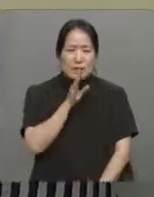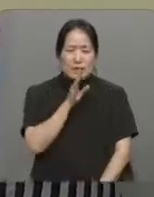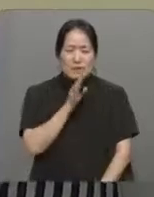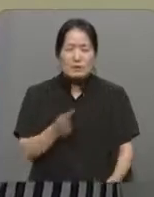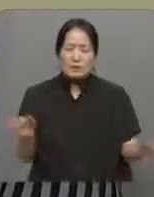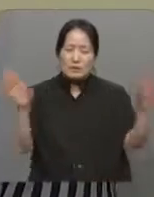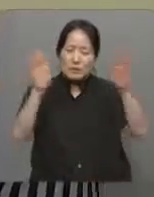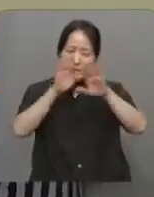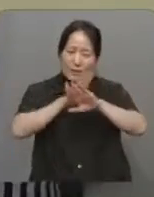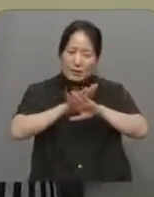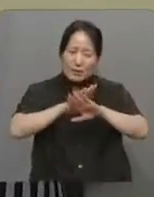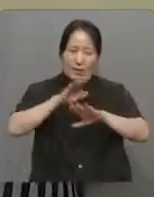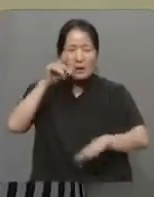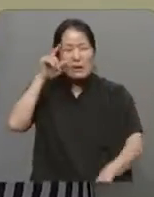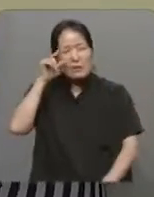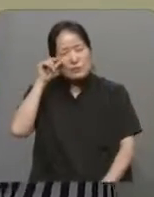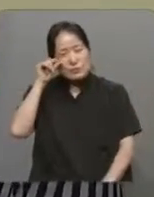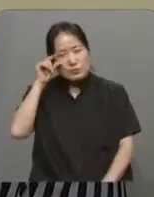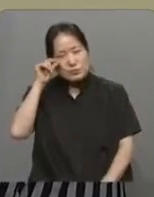이뤄요, 요새는.